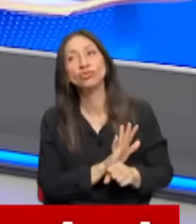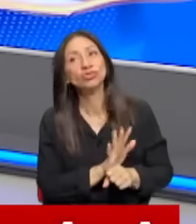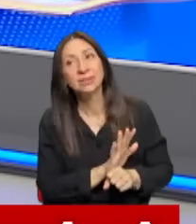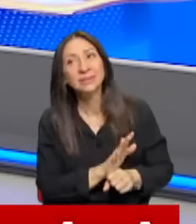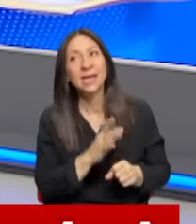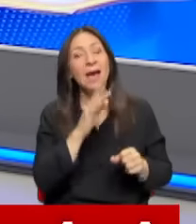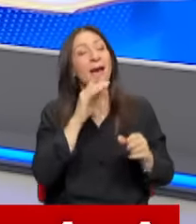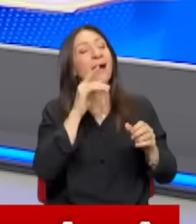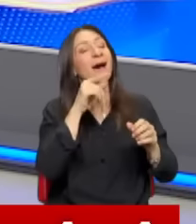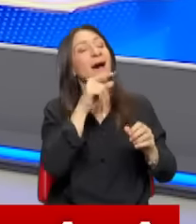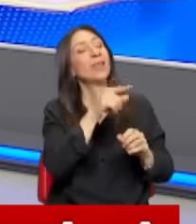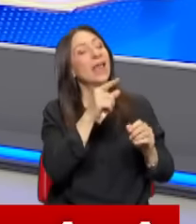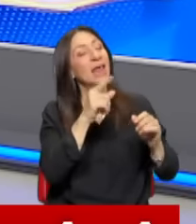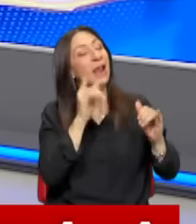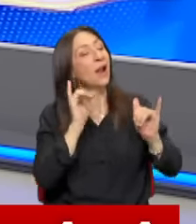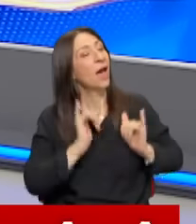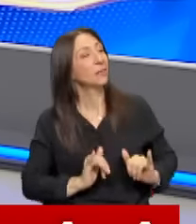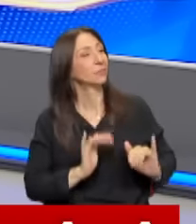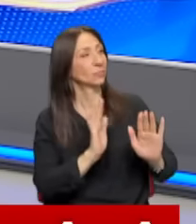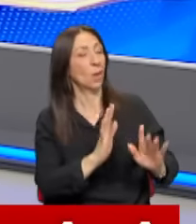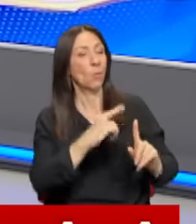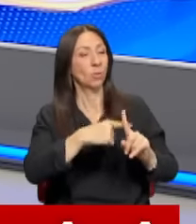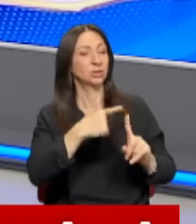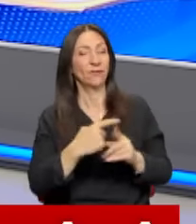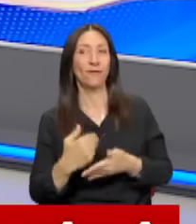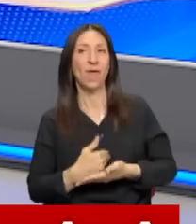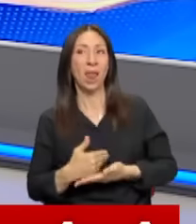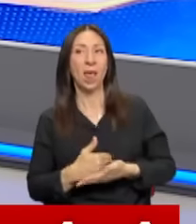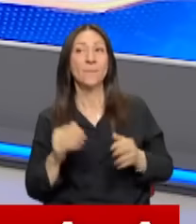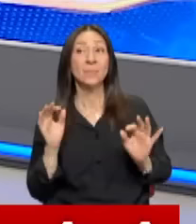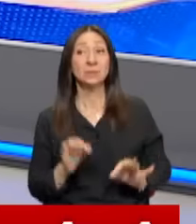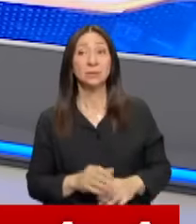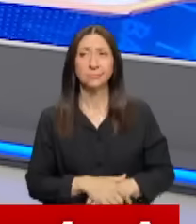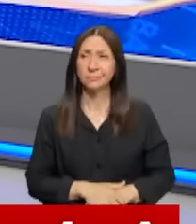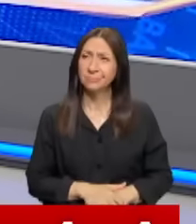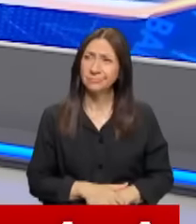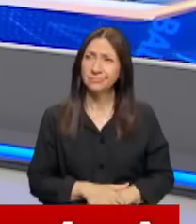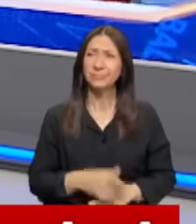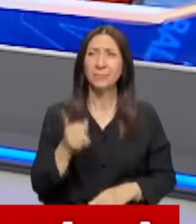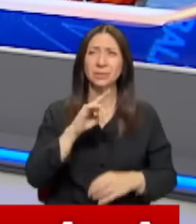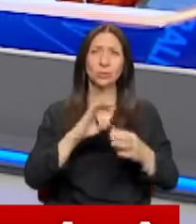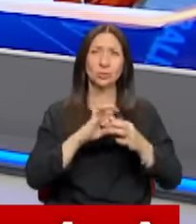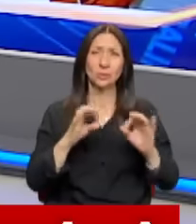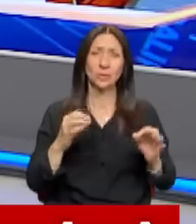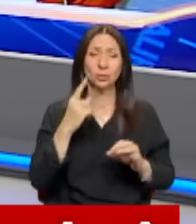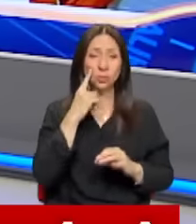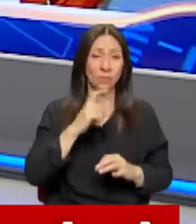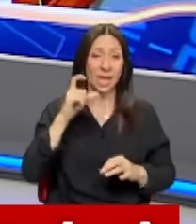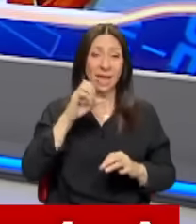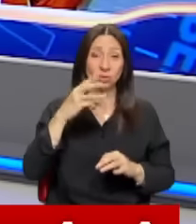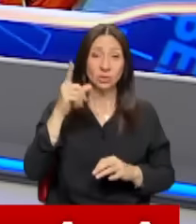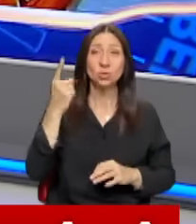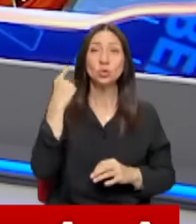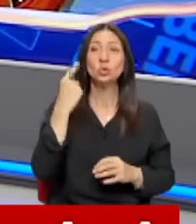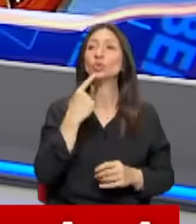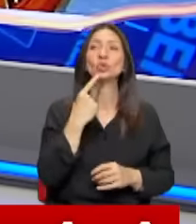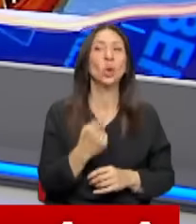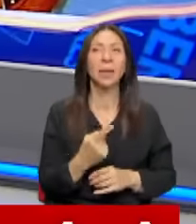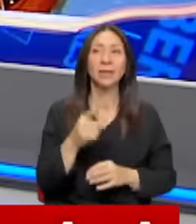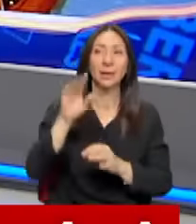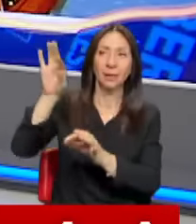Vatandaşın refah seviyesini düşürmeyeceğiz. Olumlu veriler gelmeye başladı diyor. Aslında başka cümlelerle Cumhurbaşkanı Erdoğan'ın dün